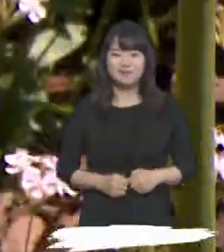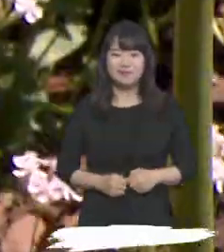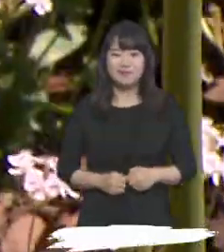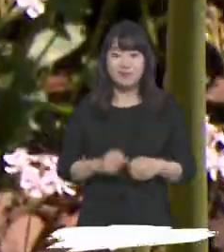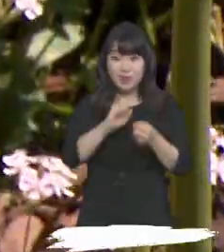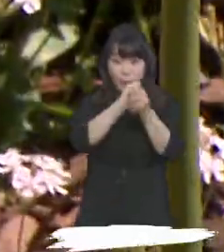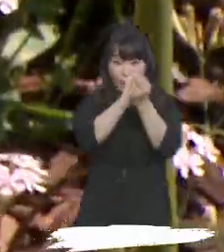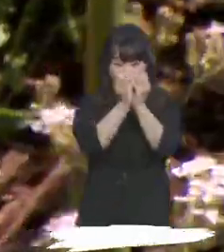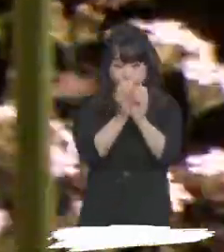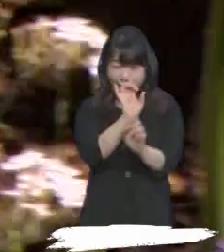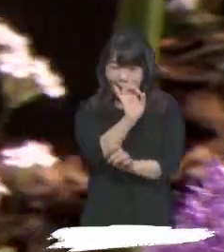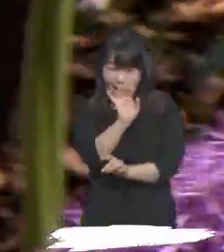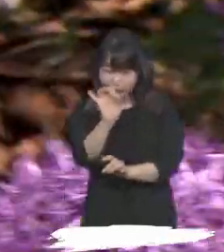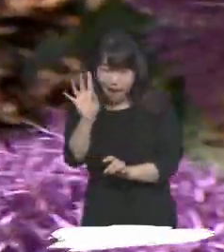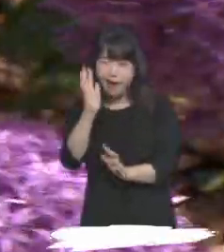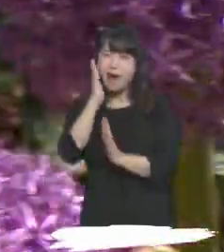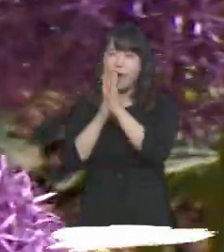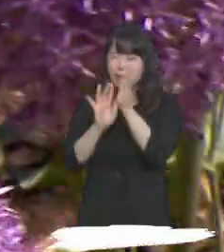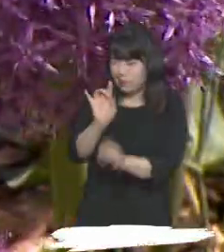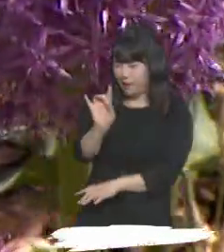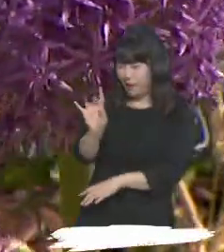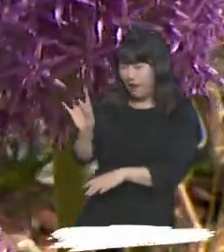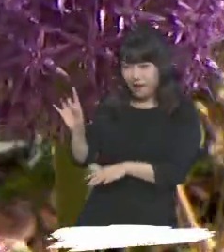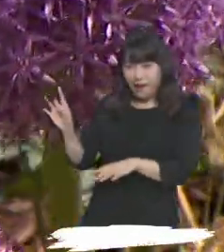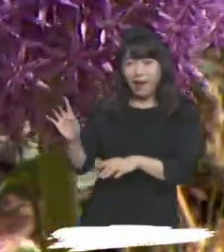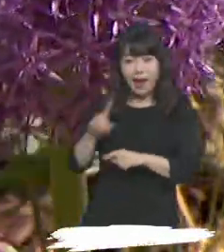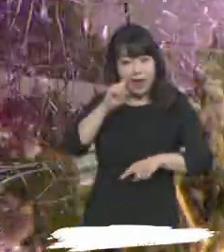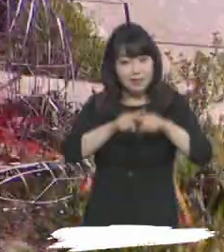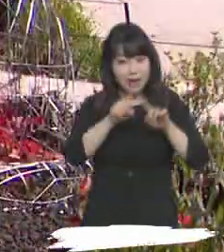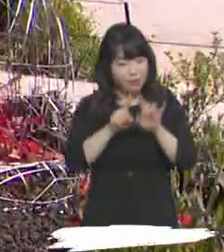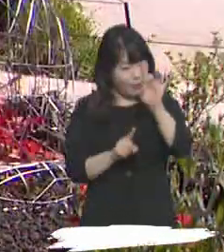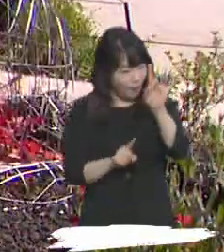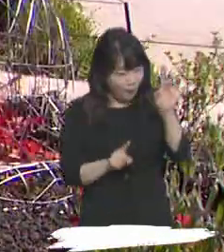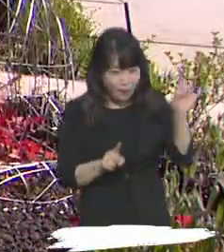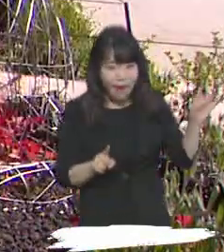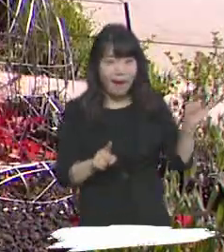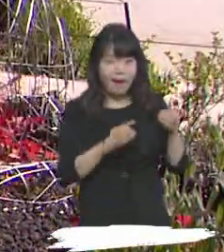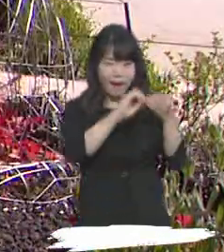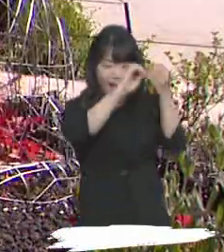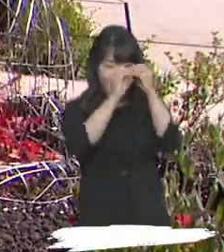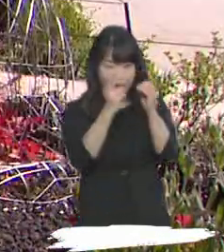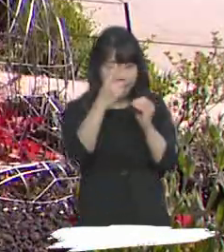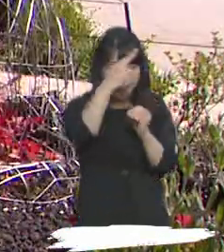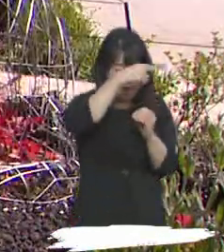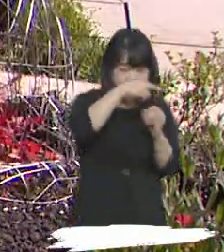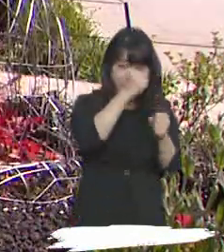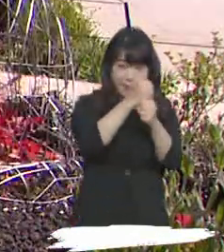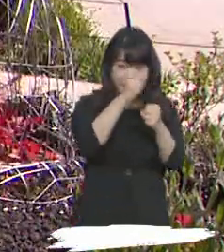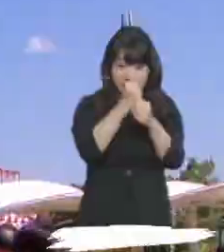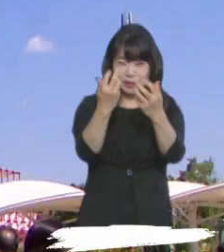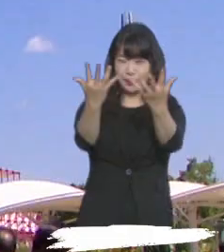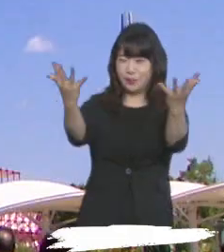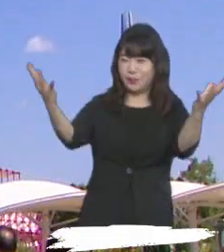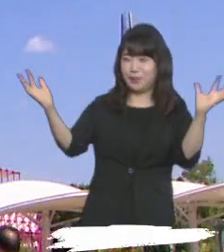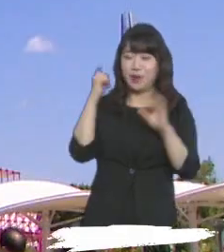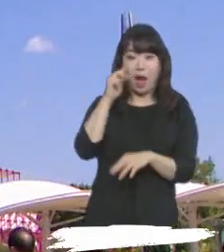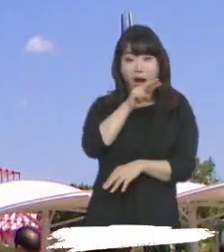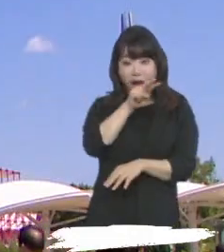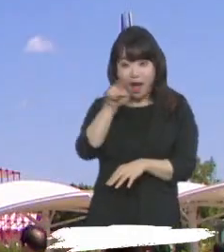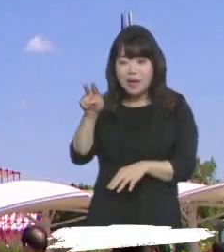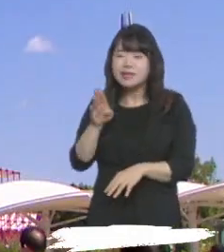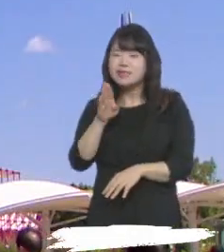꽃 한 송이, 풀 한 포기, 나무 한 그루가 조각조각 모여 일궈낸 정원은